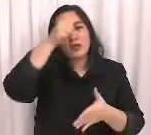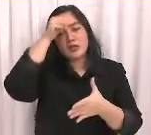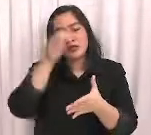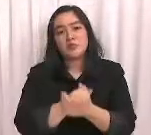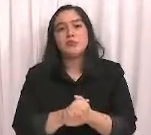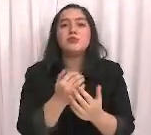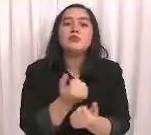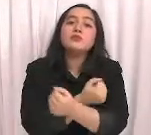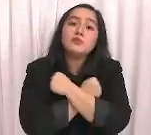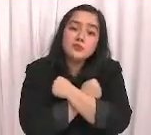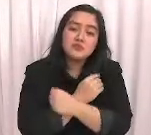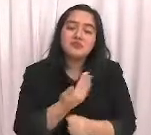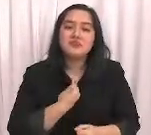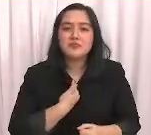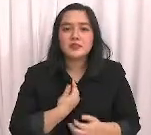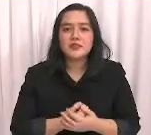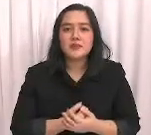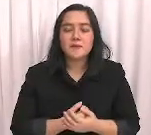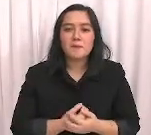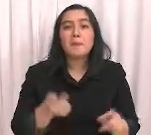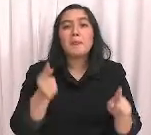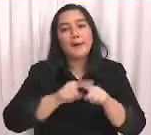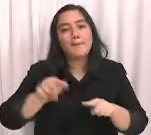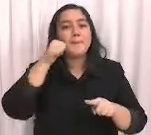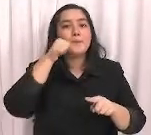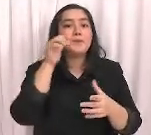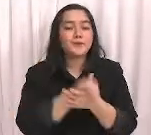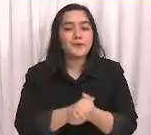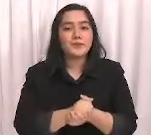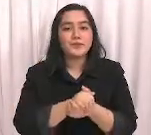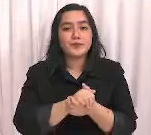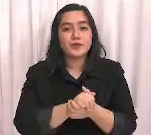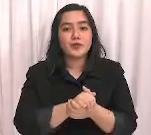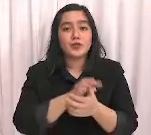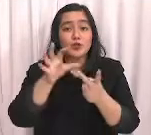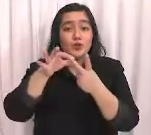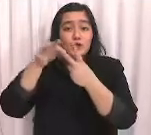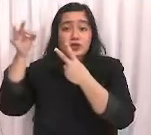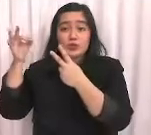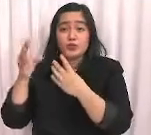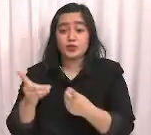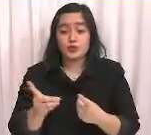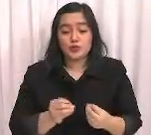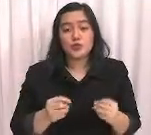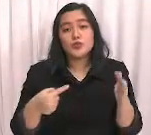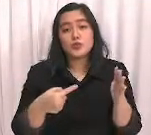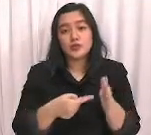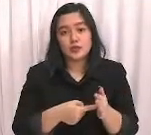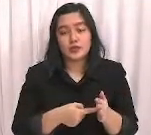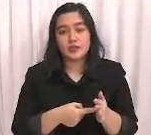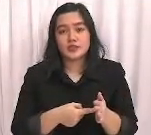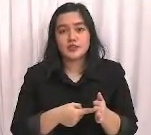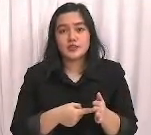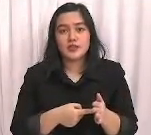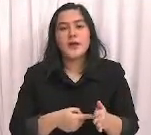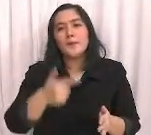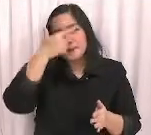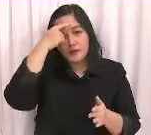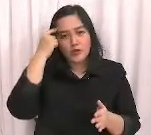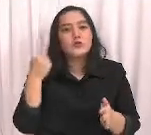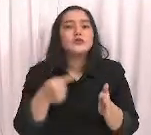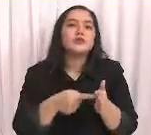principles. Okay? So, it's not a promise, kapatid, na if you do this thing, you will get this